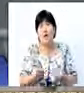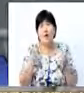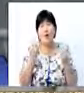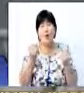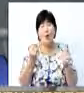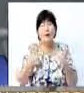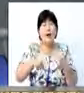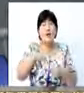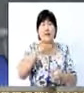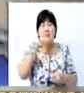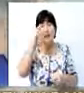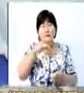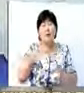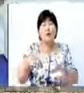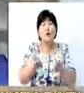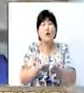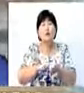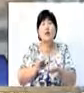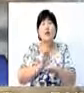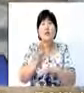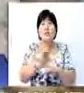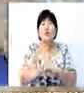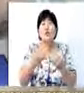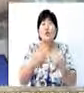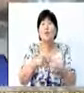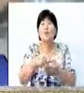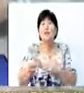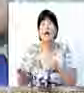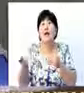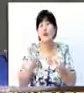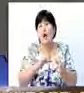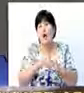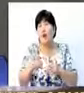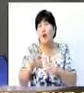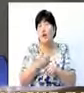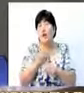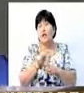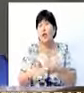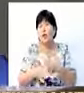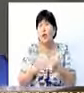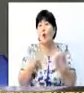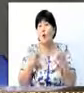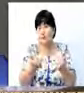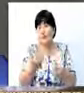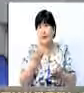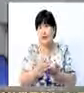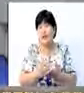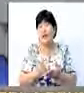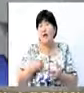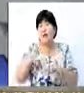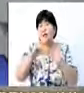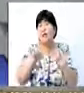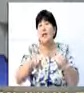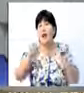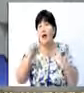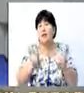қаражатқа кәсіпкер Ресей мемлекетінен төсеніш плиткаларын шығаратын құрылғыны сатып әкелді. Аудан әкімшілігі тарапынан қолдау білдіріліп, іскер азаматқа